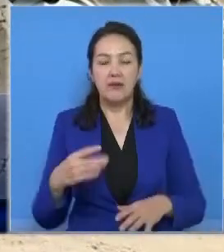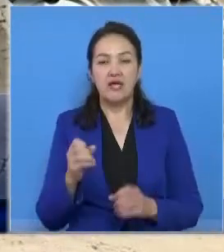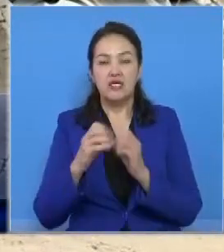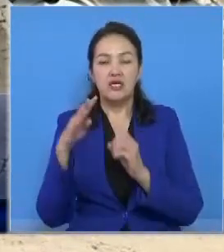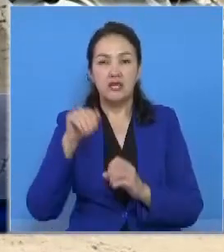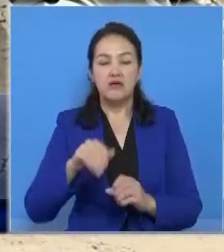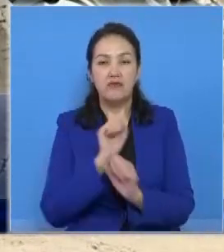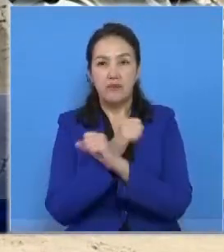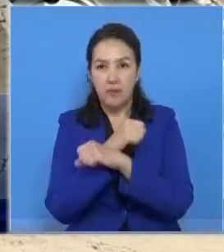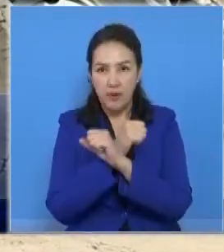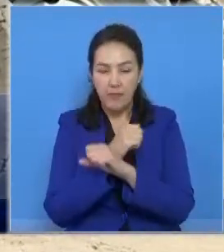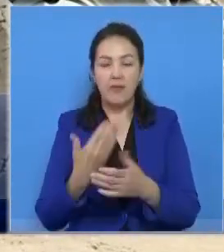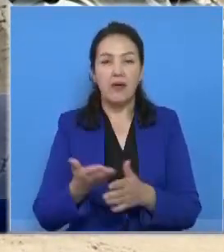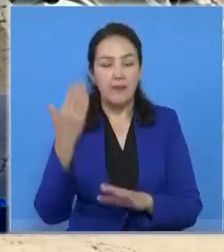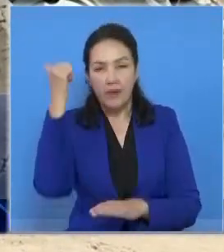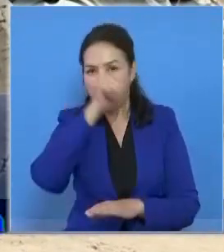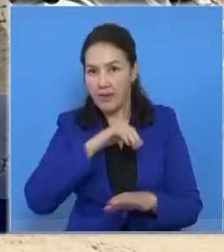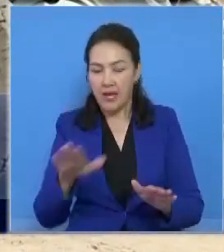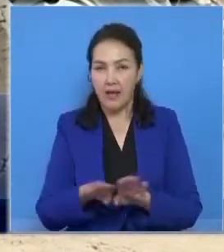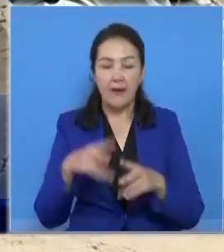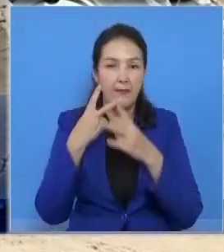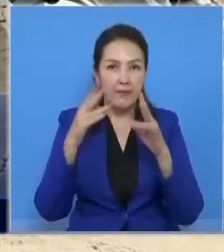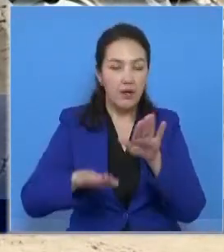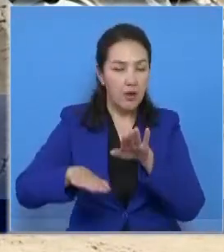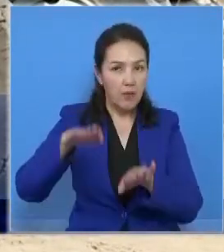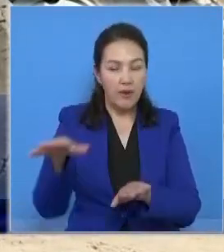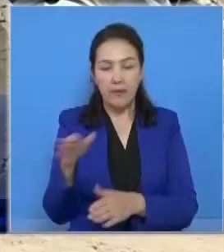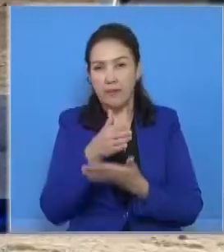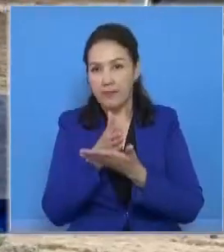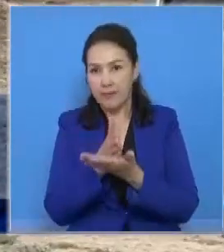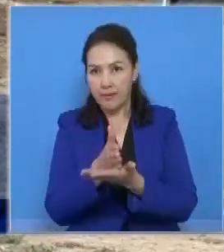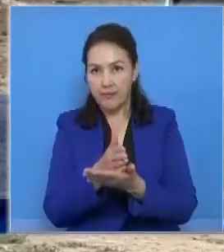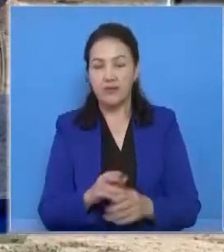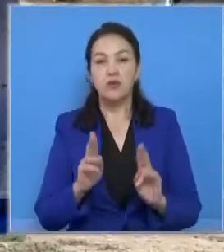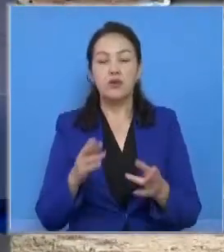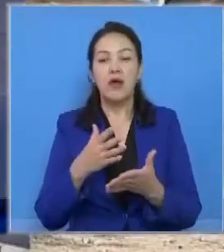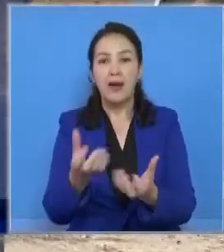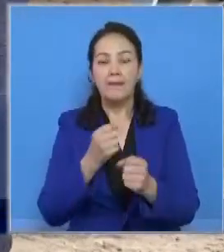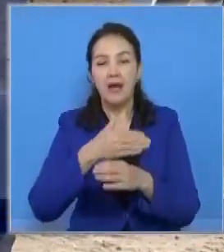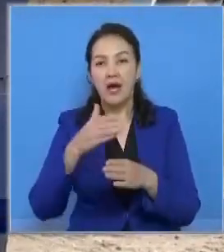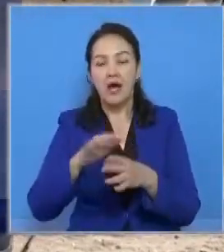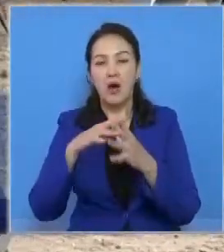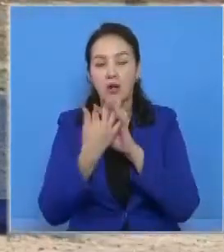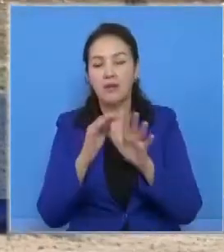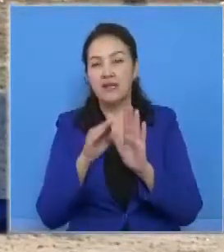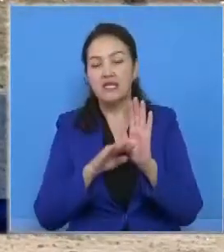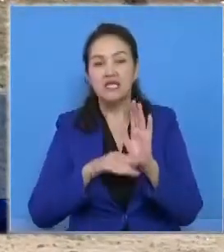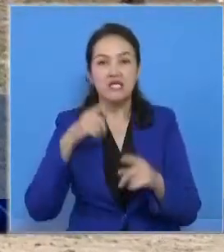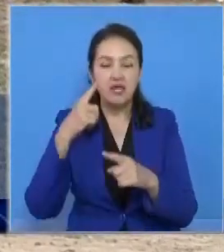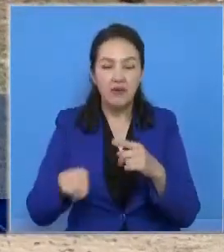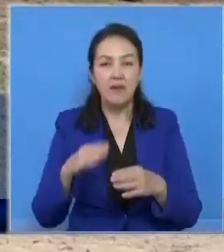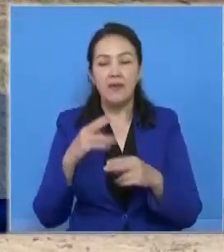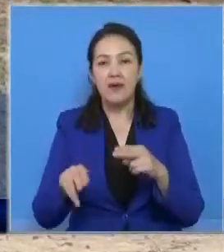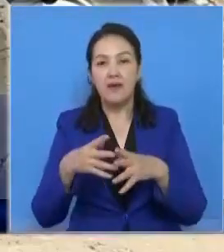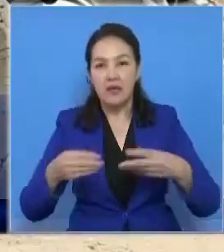14 тысяч верблюдов. По сравнению с прошлым годом наблюдается рост по всем направлениям. Те, кто получил кредит по «Аул Аманаты», также завершили весенние